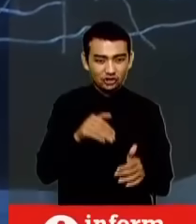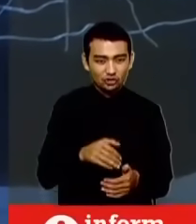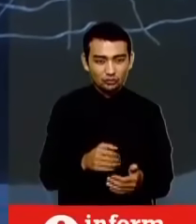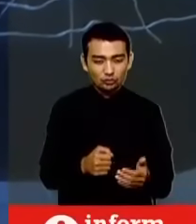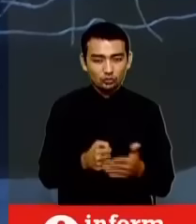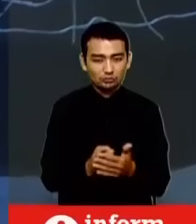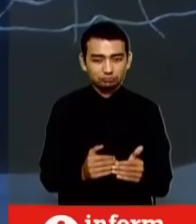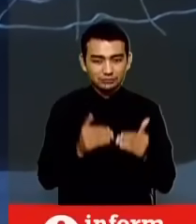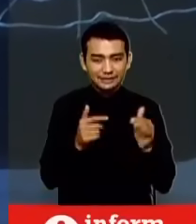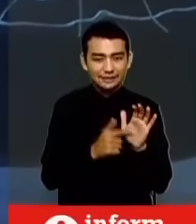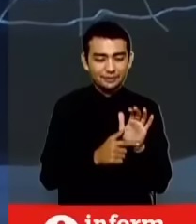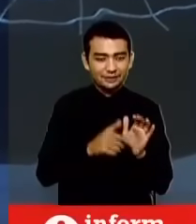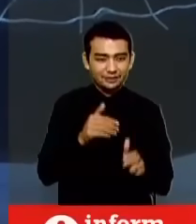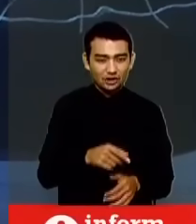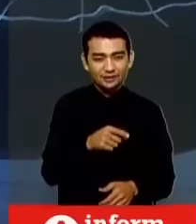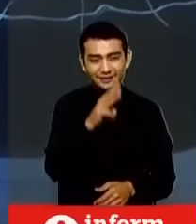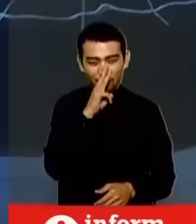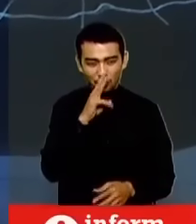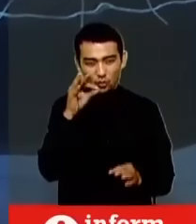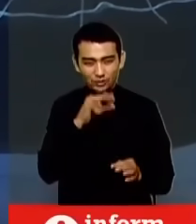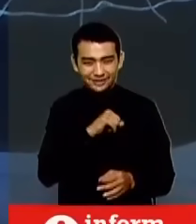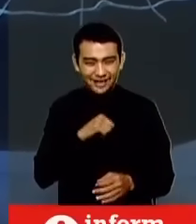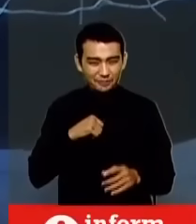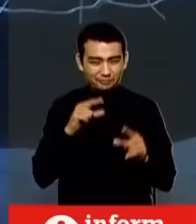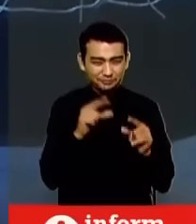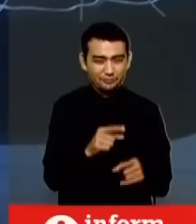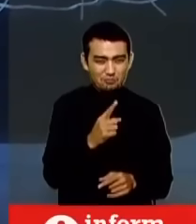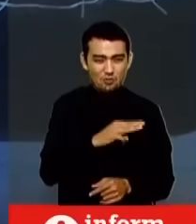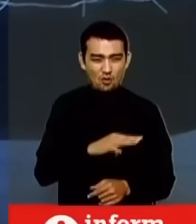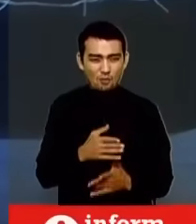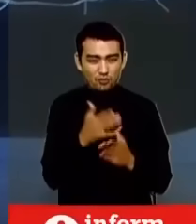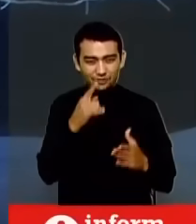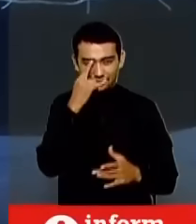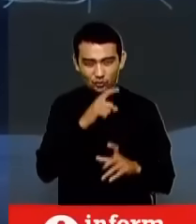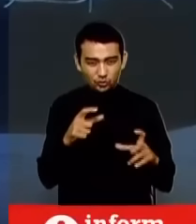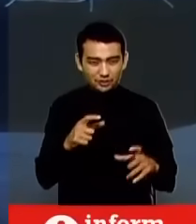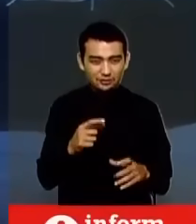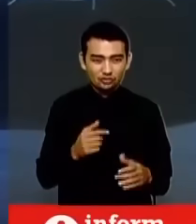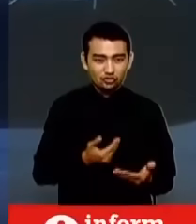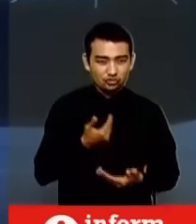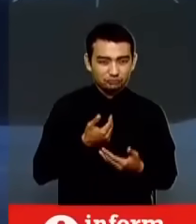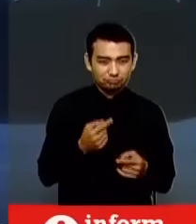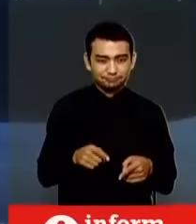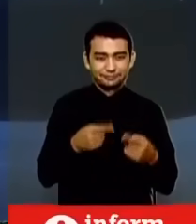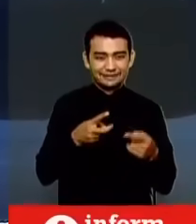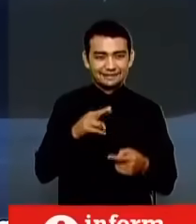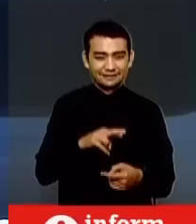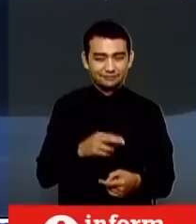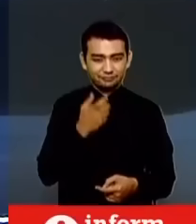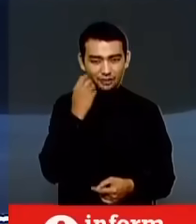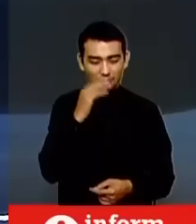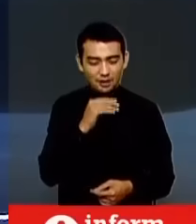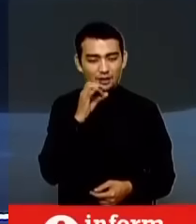дейін көтеріліп отыр. Бұл айлық жалақысы тым төмен миллиондаған қазақстандықтың әлеуметтік жағдайын жақсартуға сеп болды.